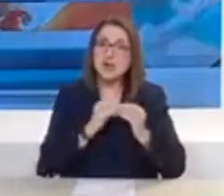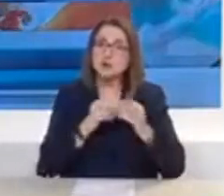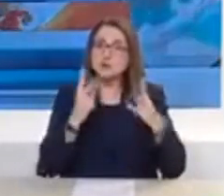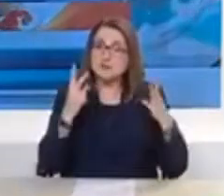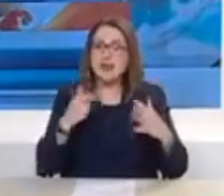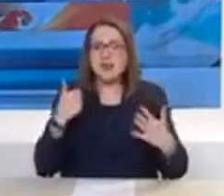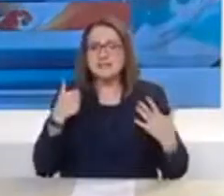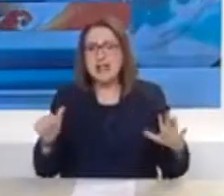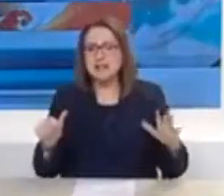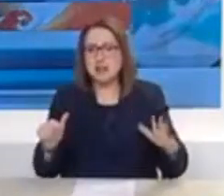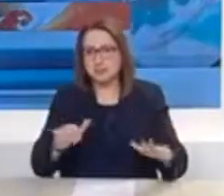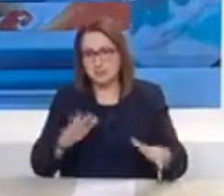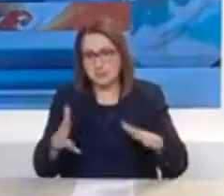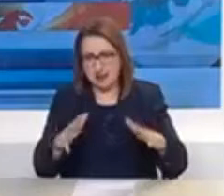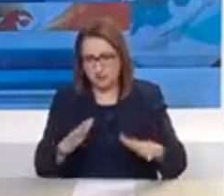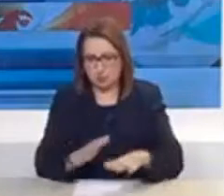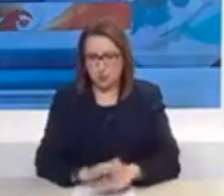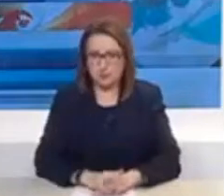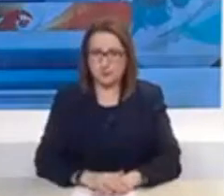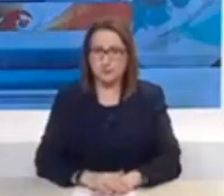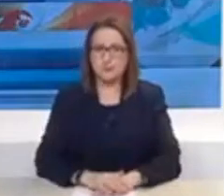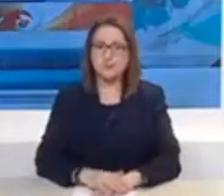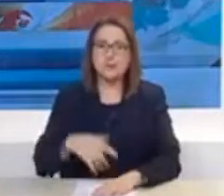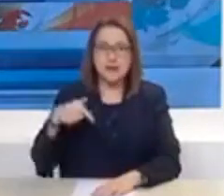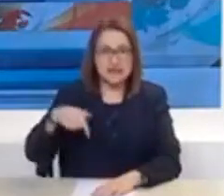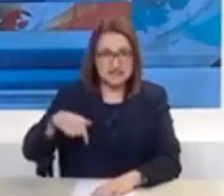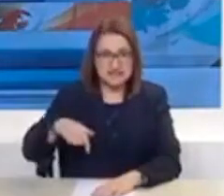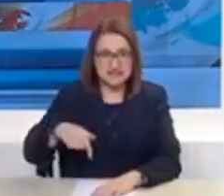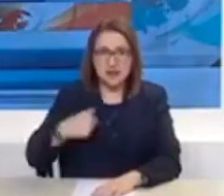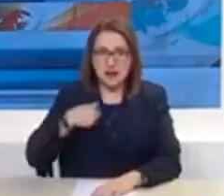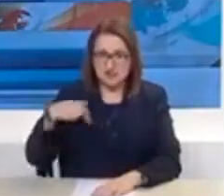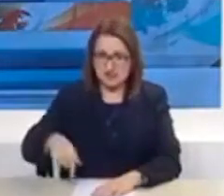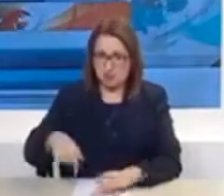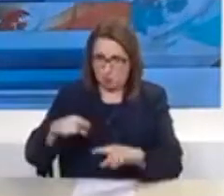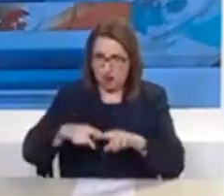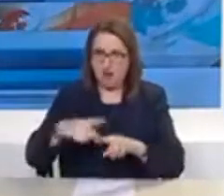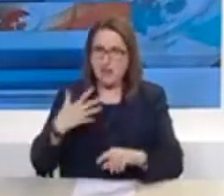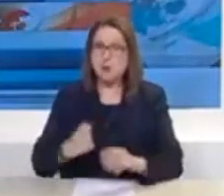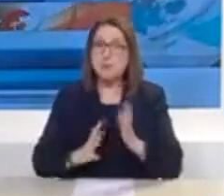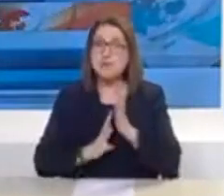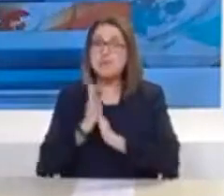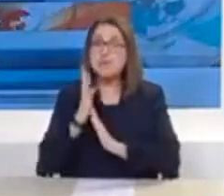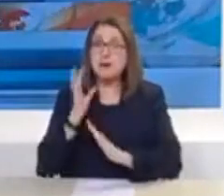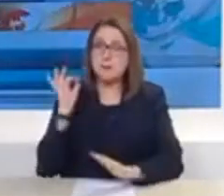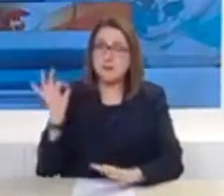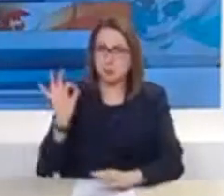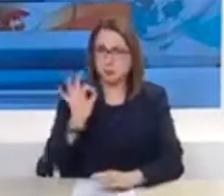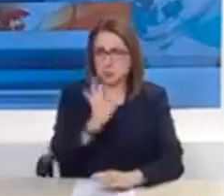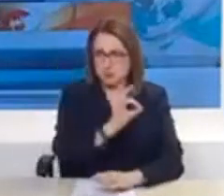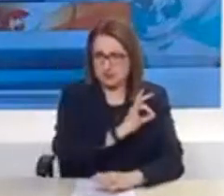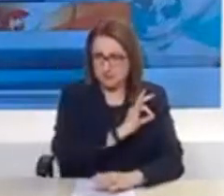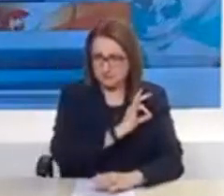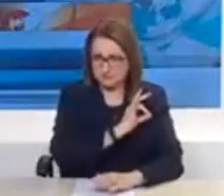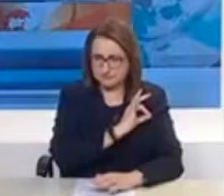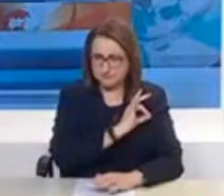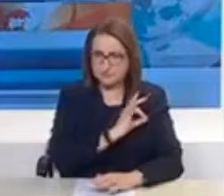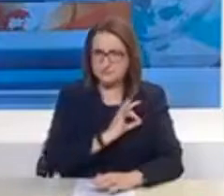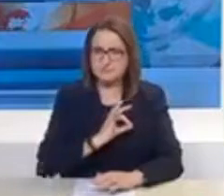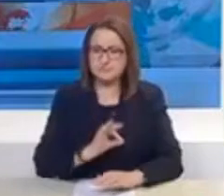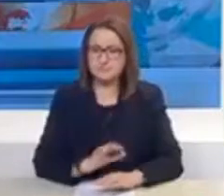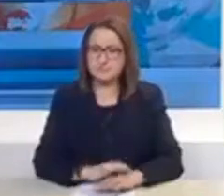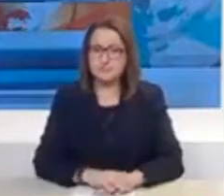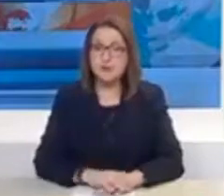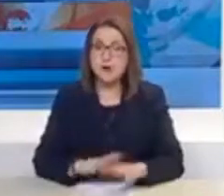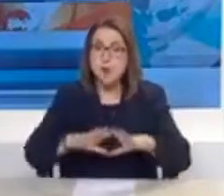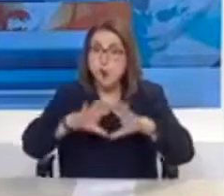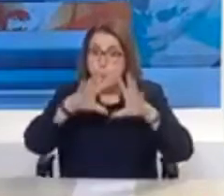27.600 περίπου. Σήμερα ανακοινώνουμε 15 νέα κρούσματα του νέου ιού στη χώρα. Ο συνολικός αριθμός